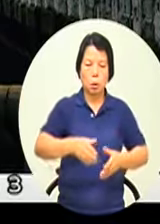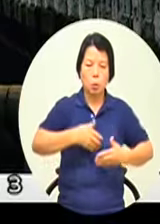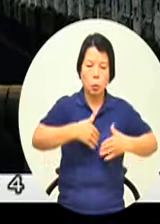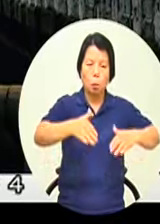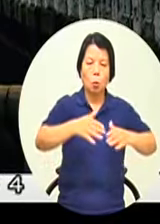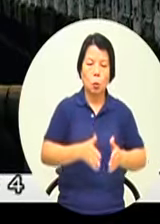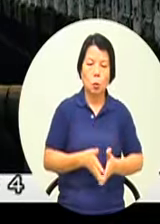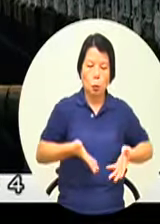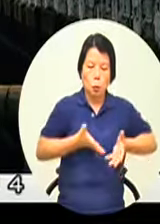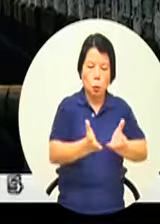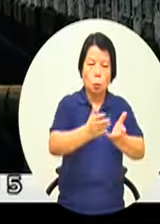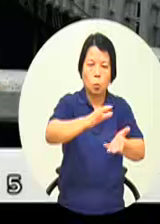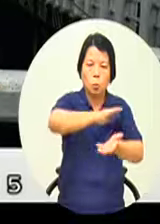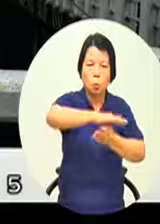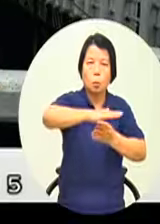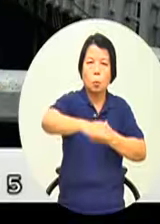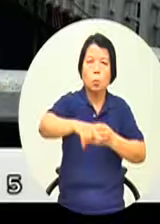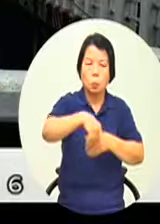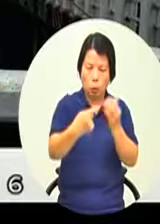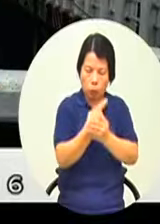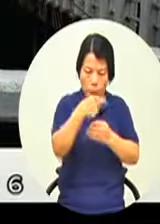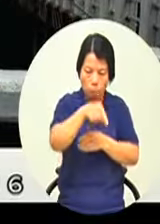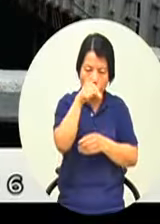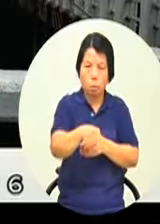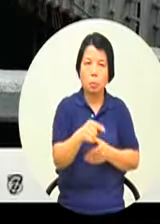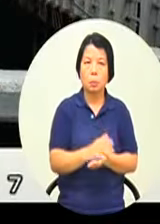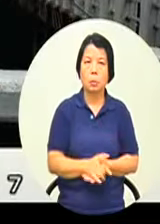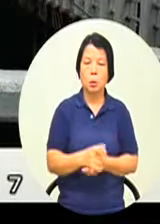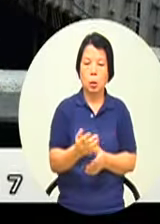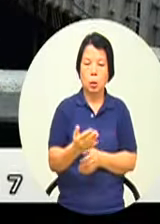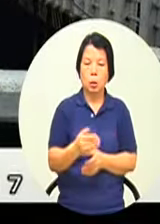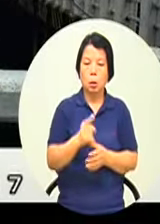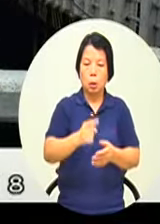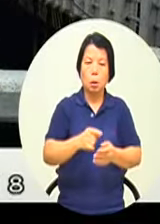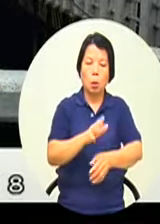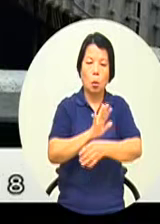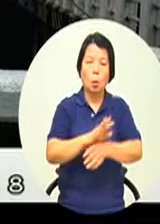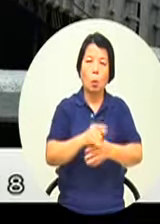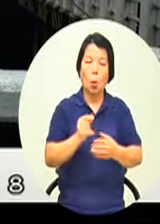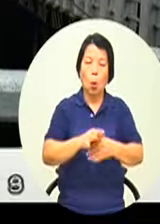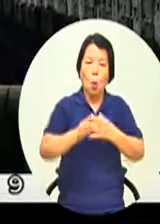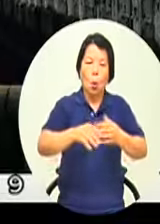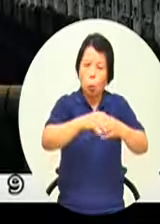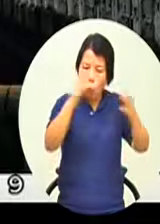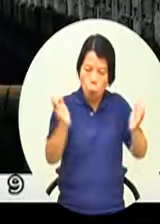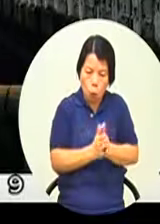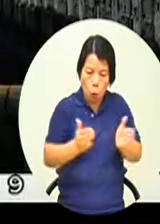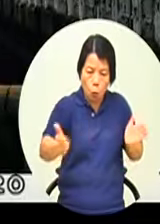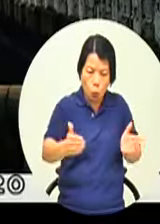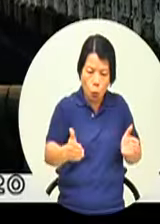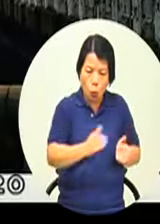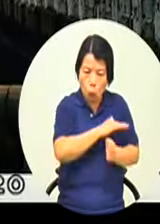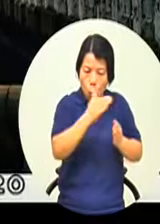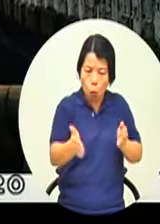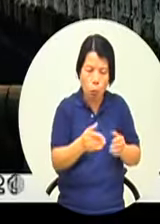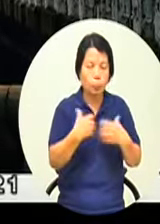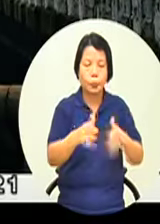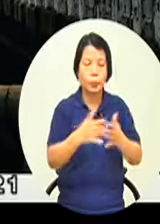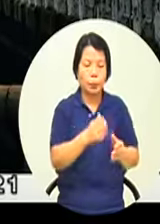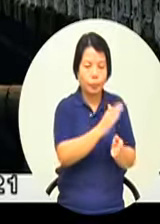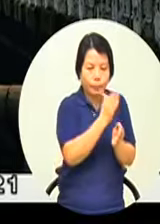这个范围就好了，这块就好了，因为这后面还几百嘛，那我不是要全部，我只是要这一个区